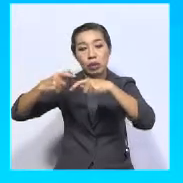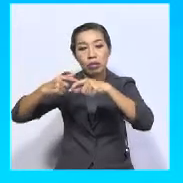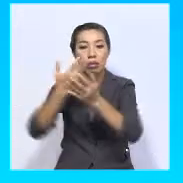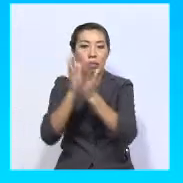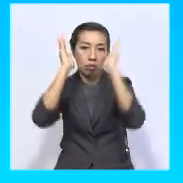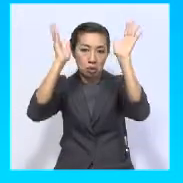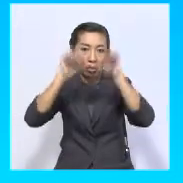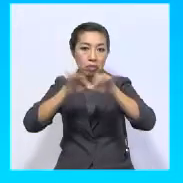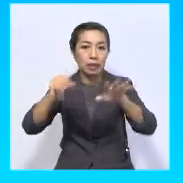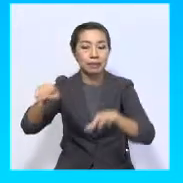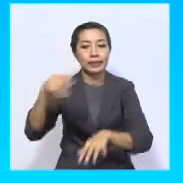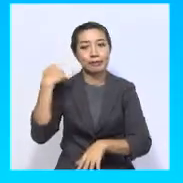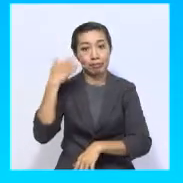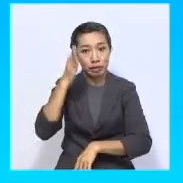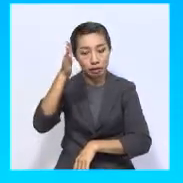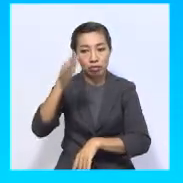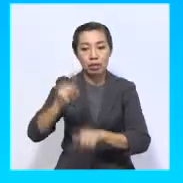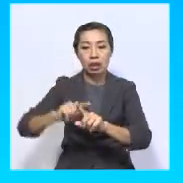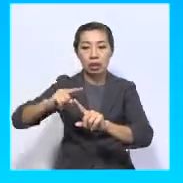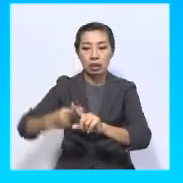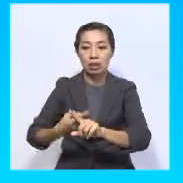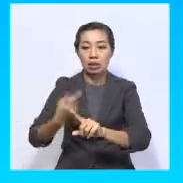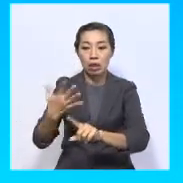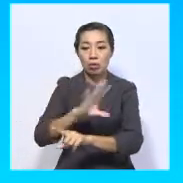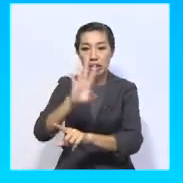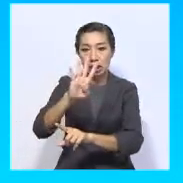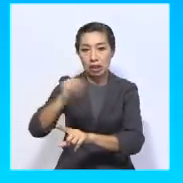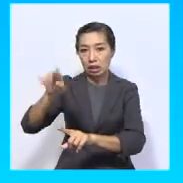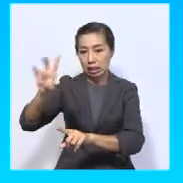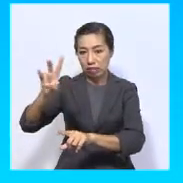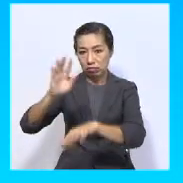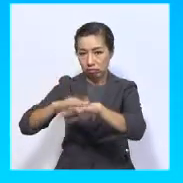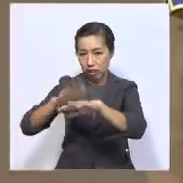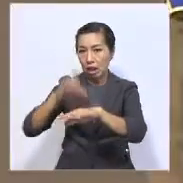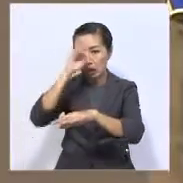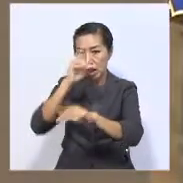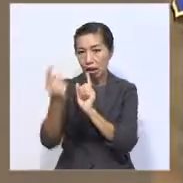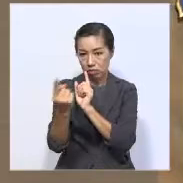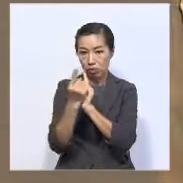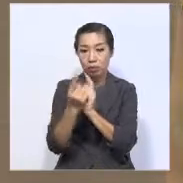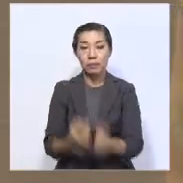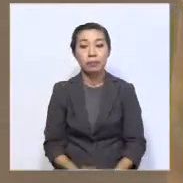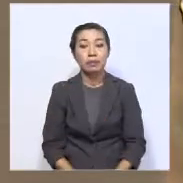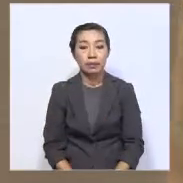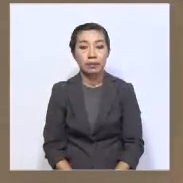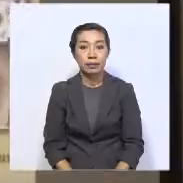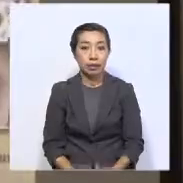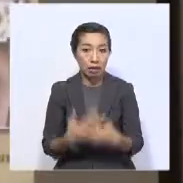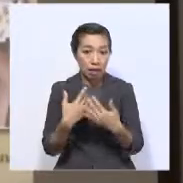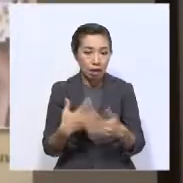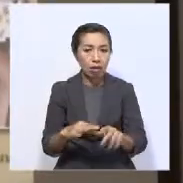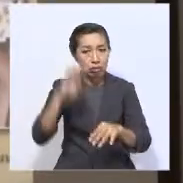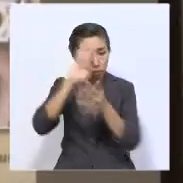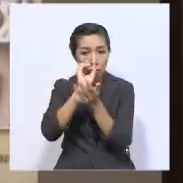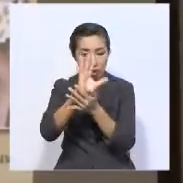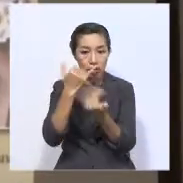แล้วก็จะเรียกดาราทั้ง9คนมาเข้าพบนะครับภายในวันที่4ถึง7พฤษภาคมนี้ครับ นอกจากนี้นะคะพลตำรวจเอกวีระชัยยังได้เปิดเผยอีก